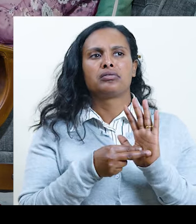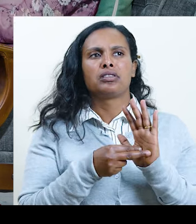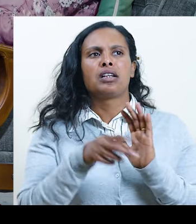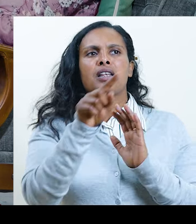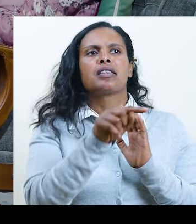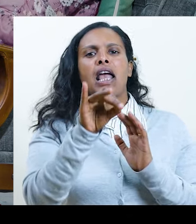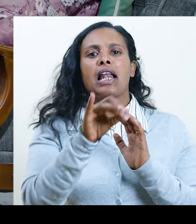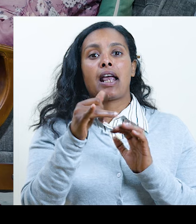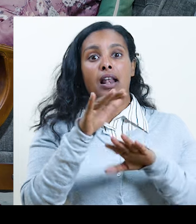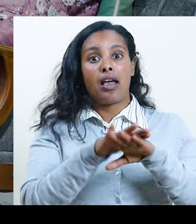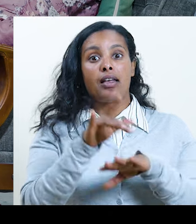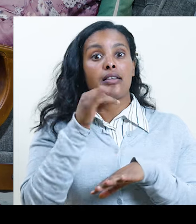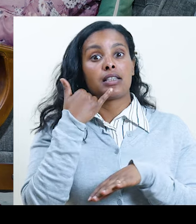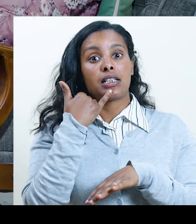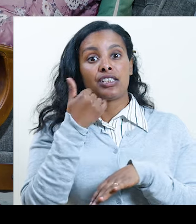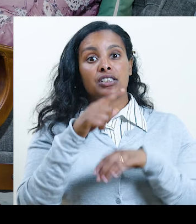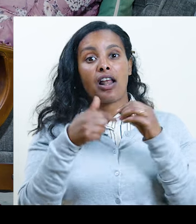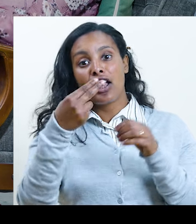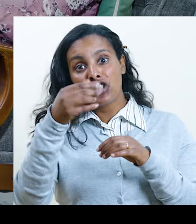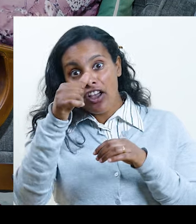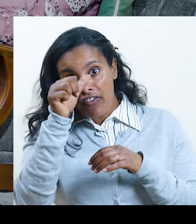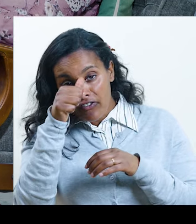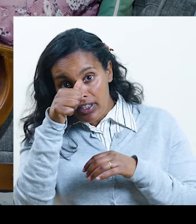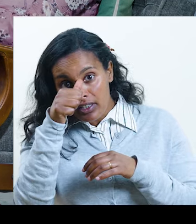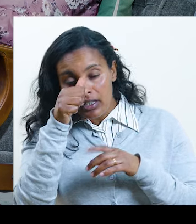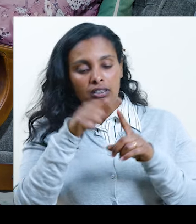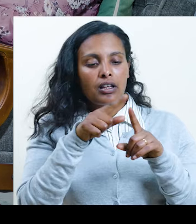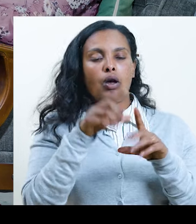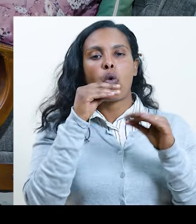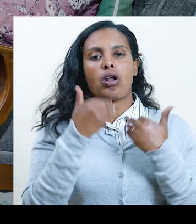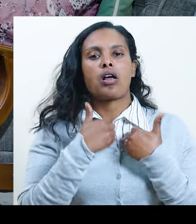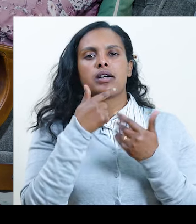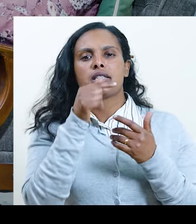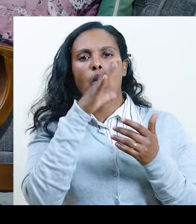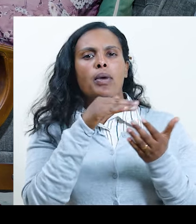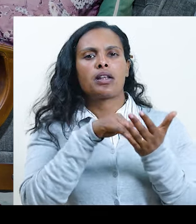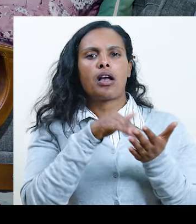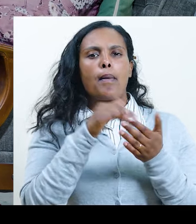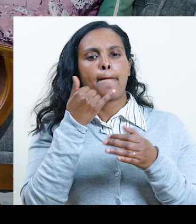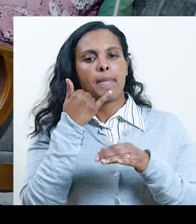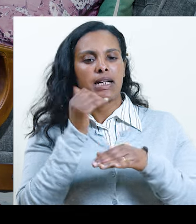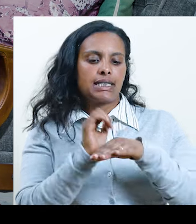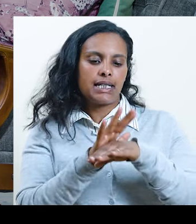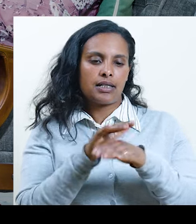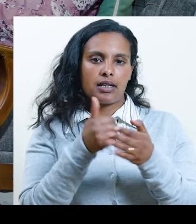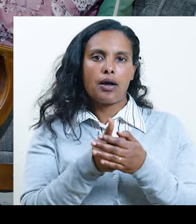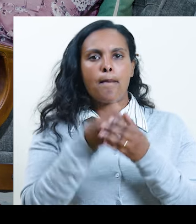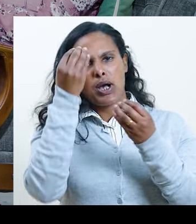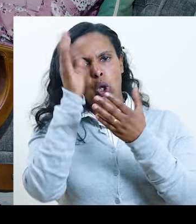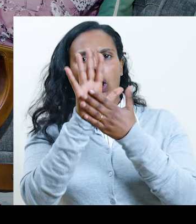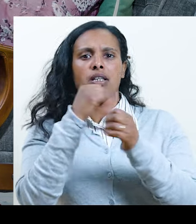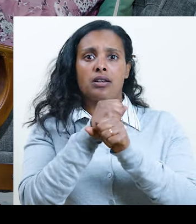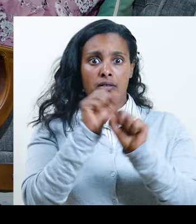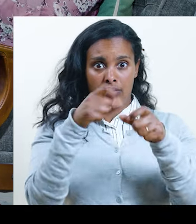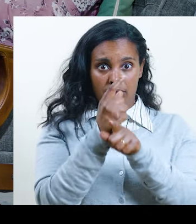ማለት ቴሌ ላይ ደግሞ ለክ ስለ ኤችአይቪ ስለሌላው ስለምኑ ሲወራ ሰው በተደጋጋሚ መልእክት ሲደርስ